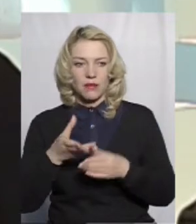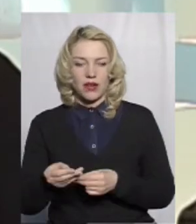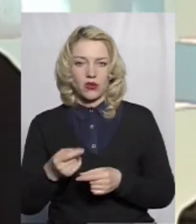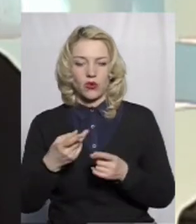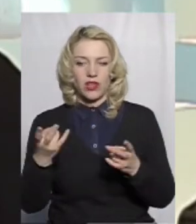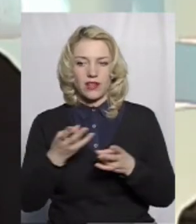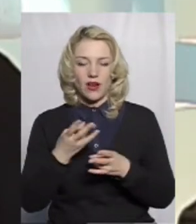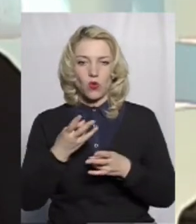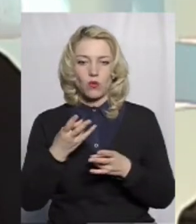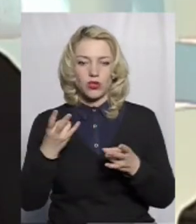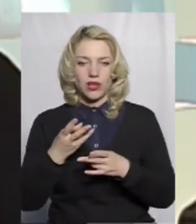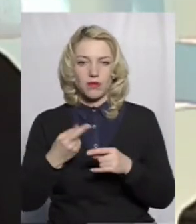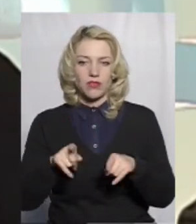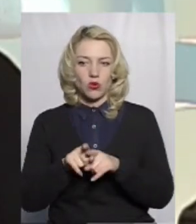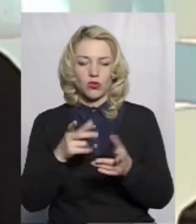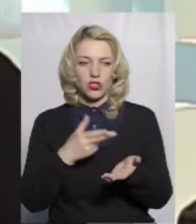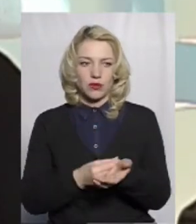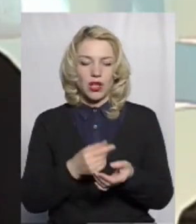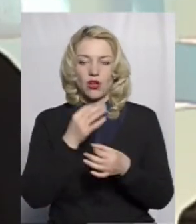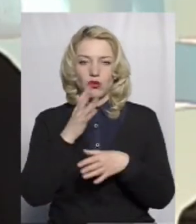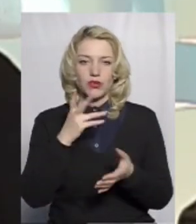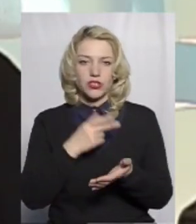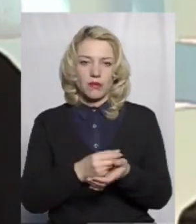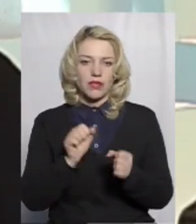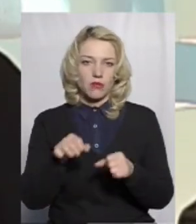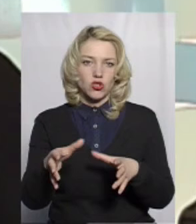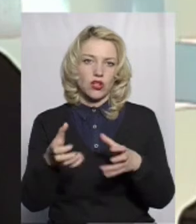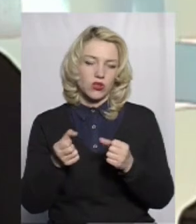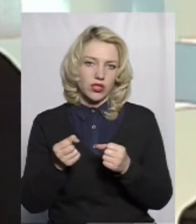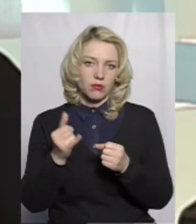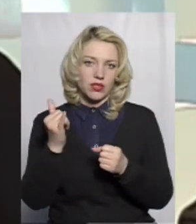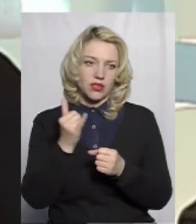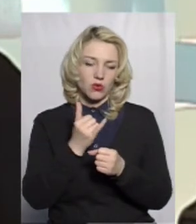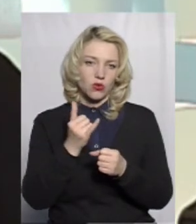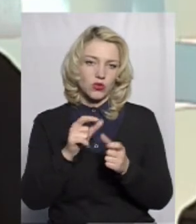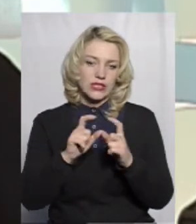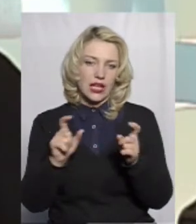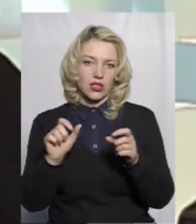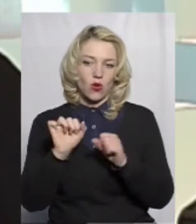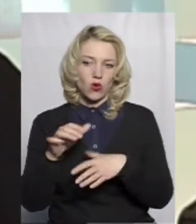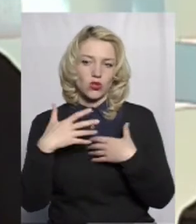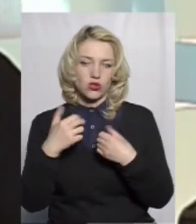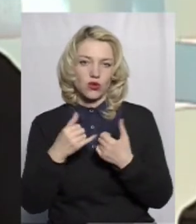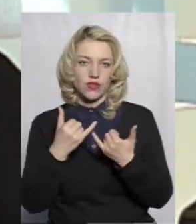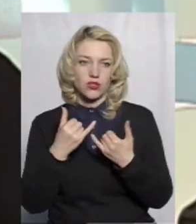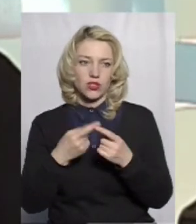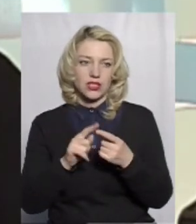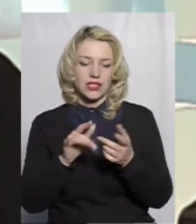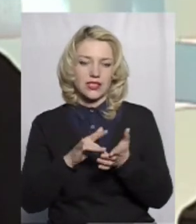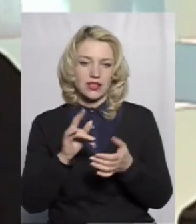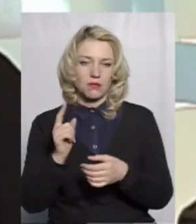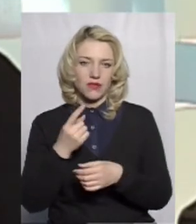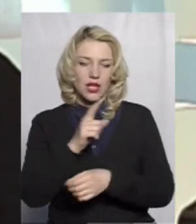потребу в такому щепленні. Вона, любе щеплення можна отримати в закладі охорони здоров'я, на сьогодні це центри